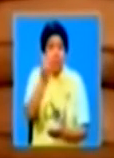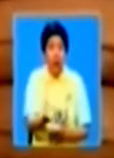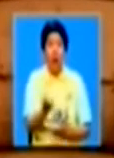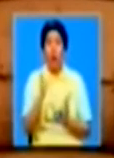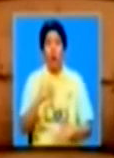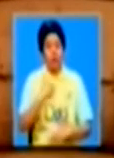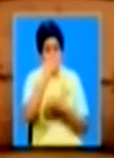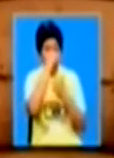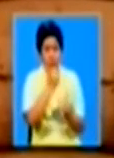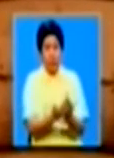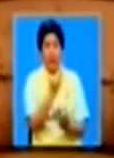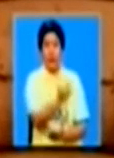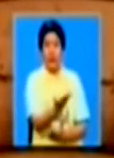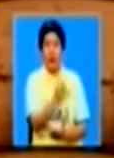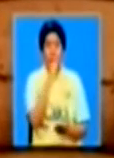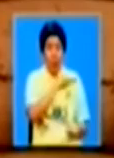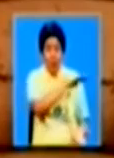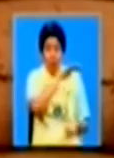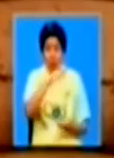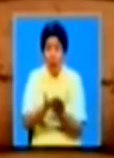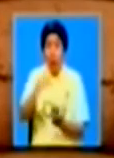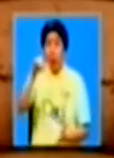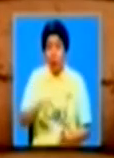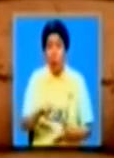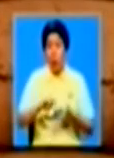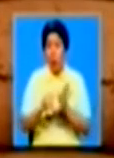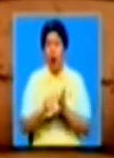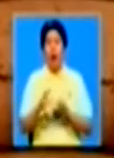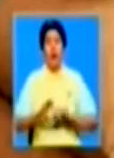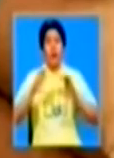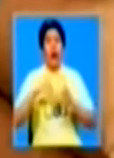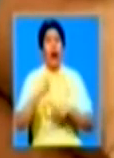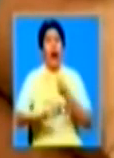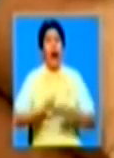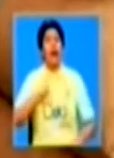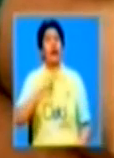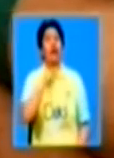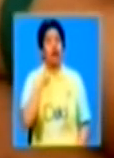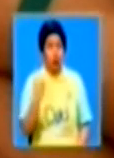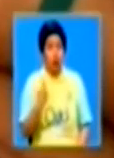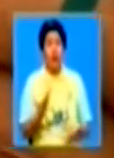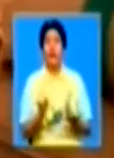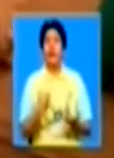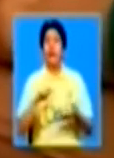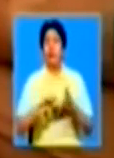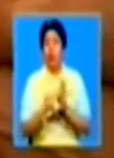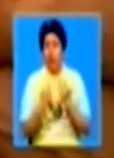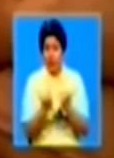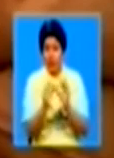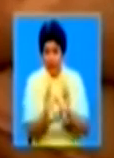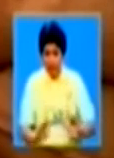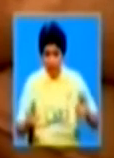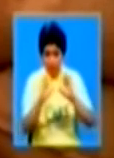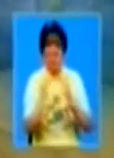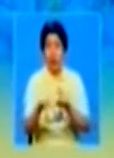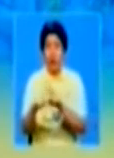ความเชื่อมั่นต่อกระบวนการผลิตและจำหน่ายข้าวของเราในระยะต่อไป คนถวยยุทธเองยังได้บอกนะครับถึงความคืบหน้าเกี่ยวกับกระบวนการร่างรัฐธรรมนูญกันบ้